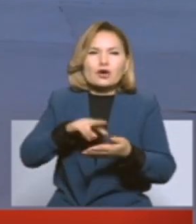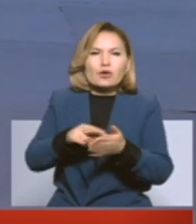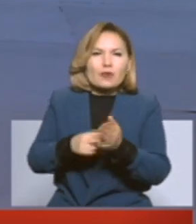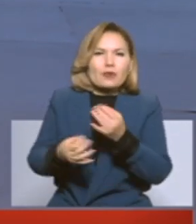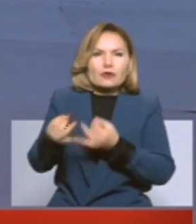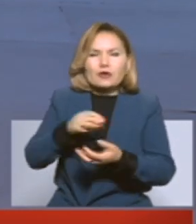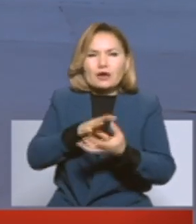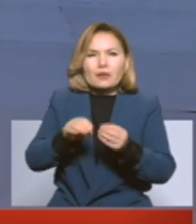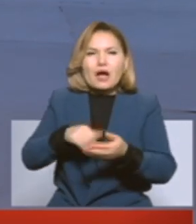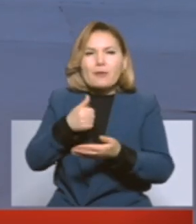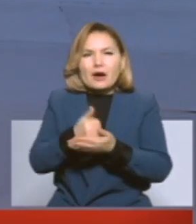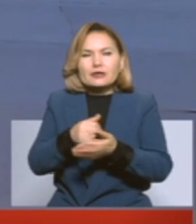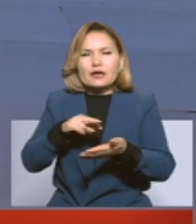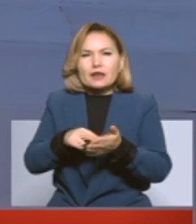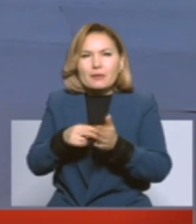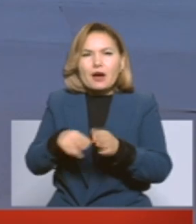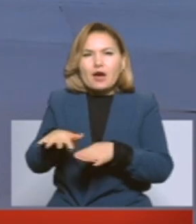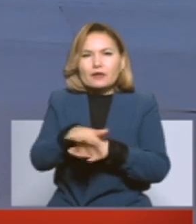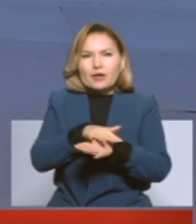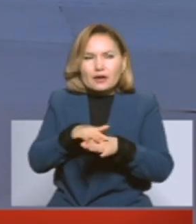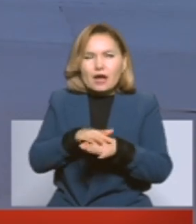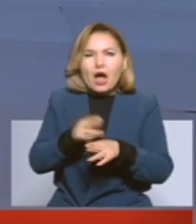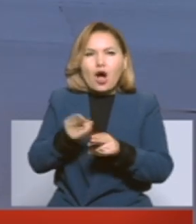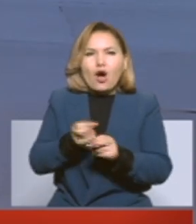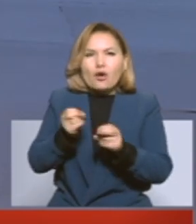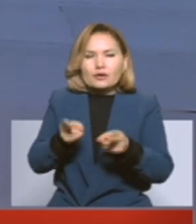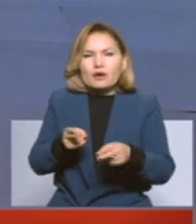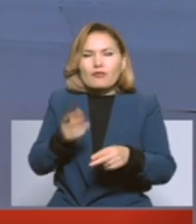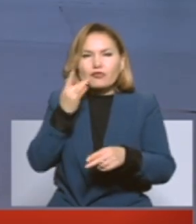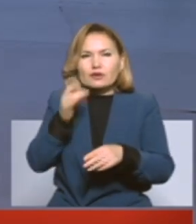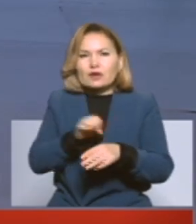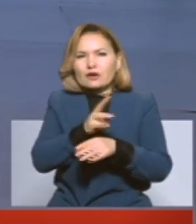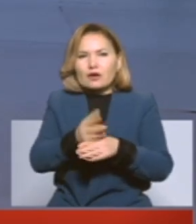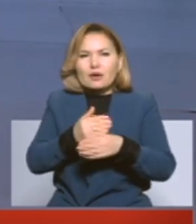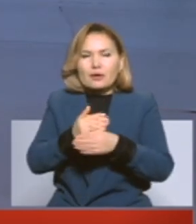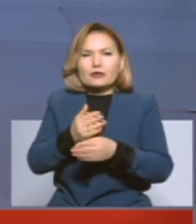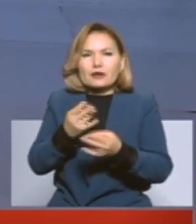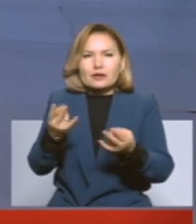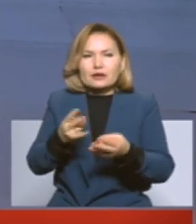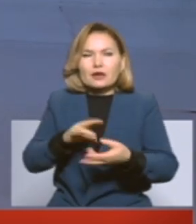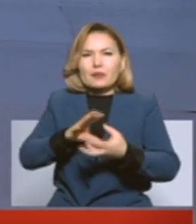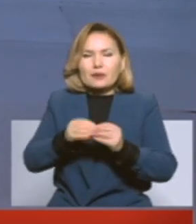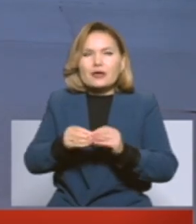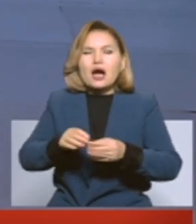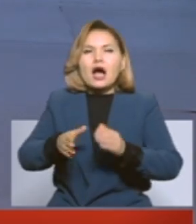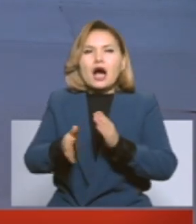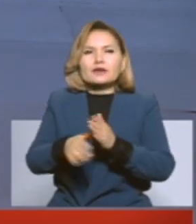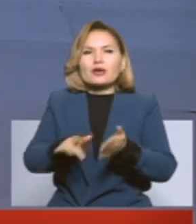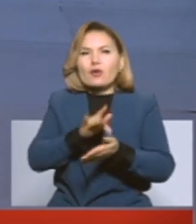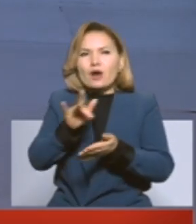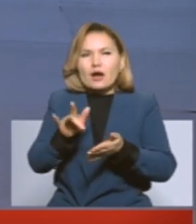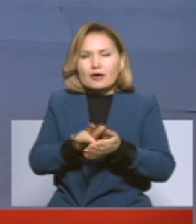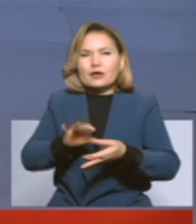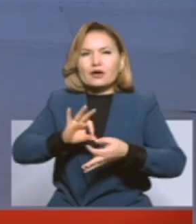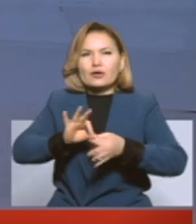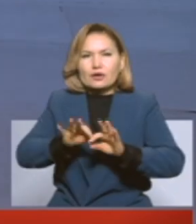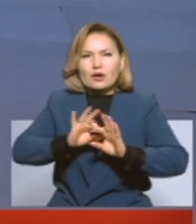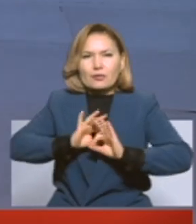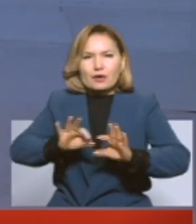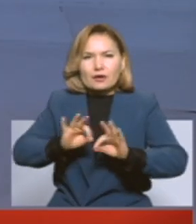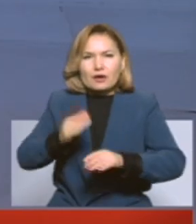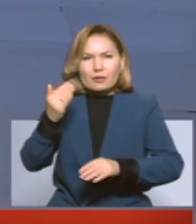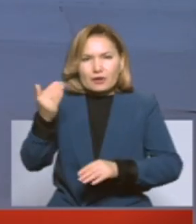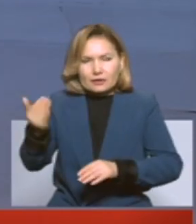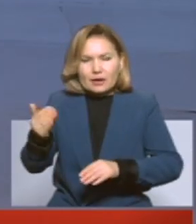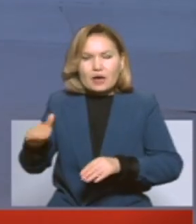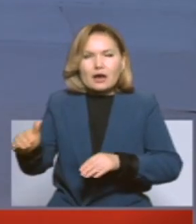тиіс. Басты мақсат – тұрғындардың қауіпсіздігін қамтамасыз ету. Толығырақ Атыраудағы тілшіміз Жандос Темірғалидан